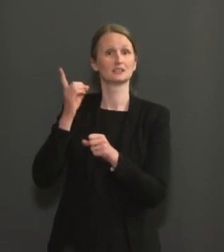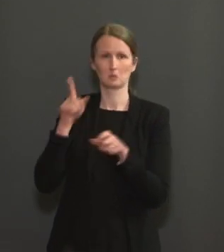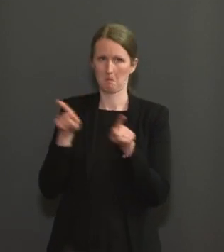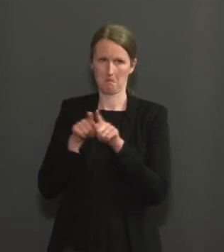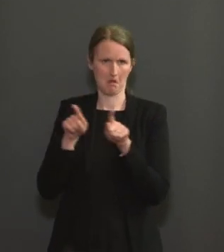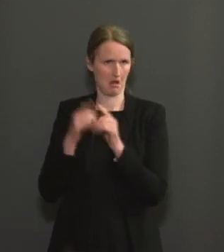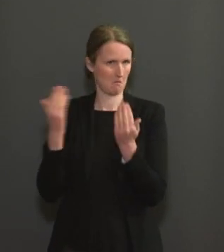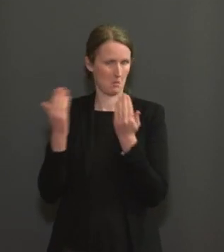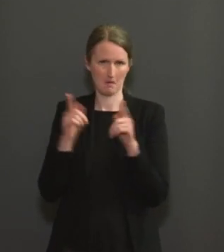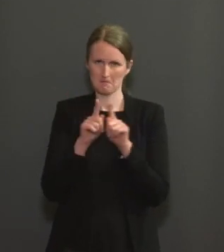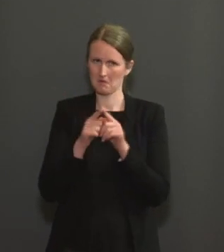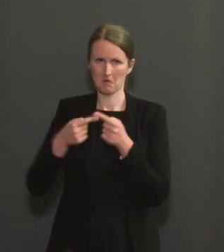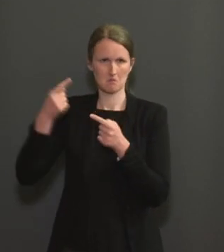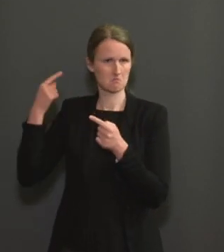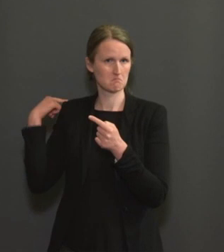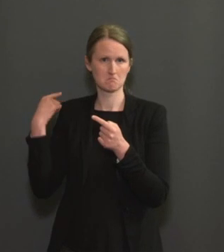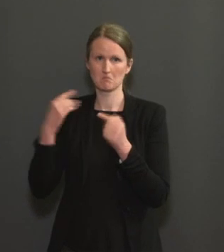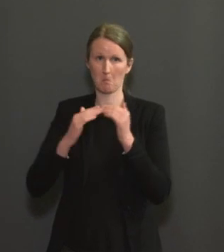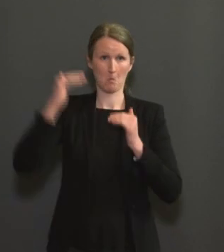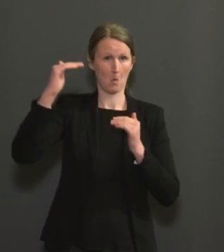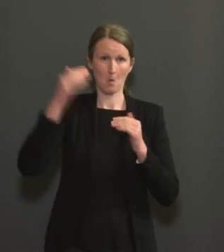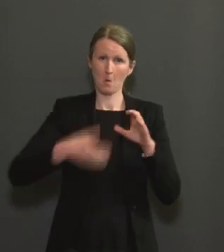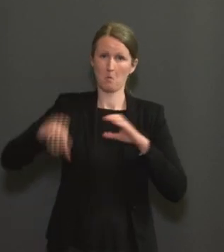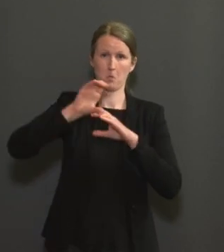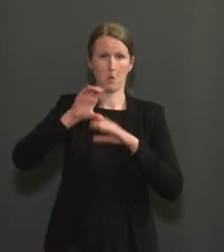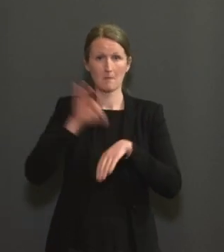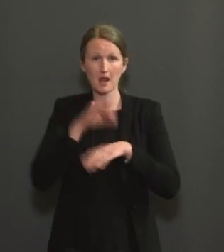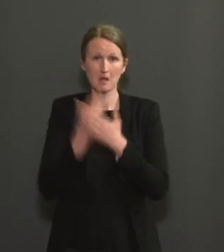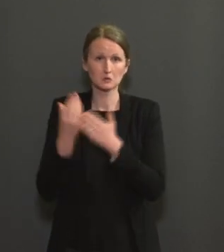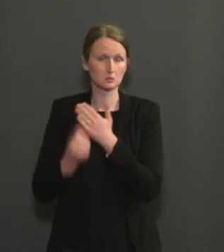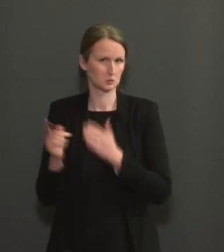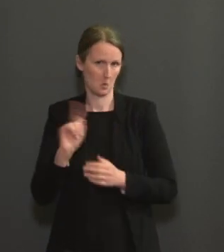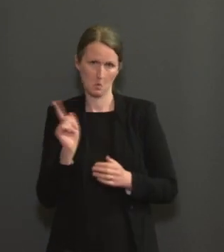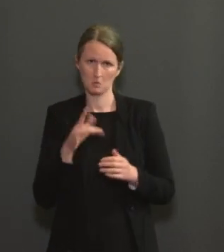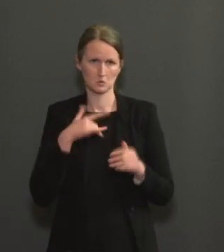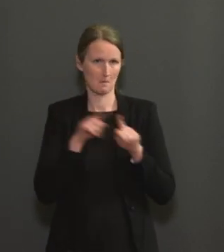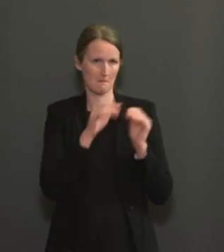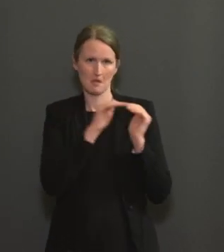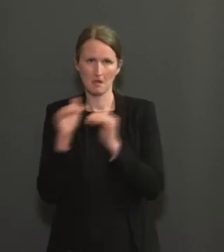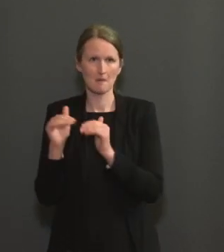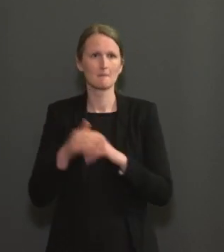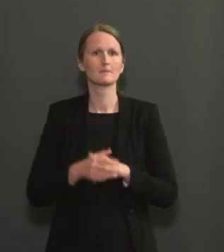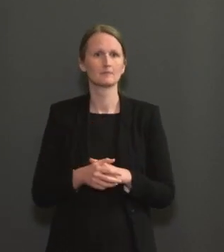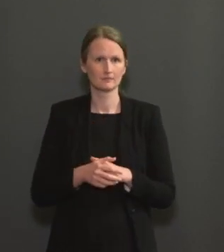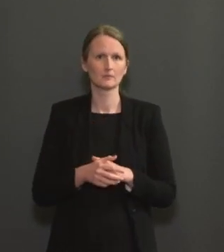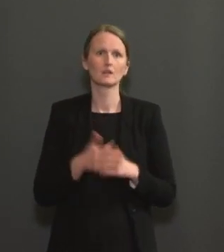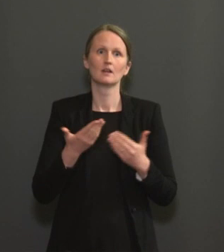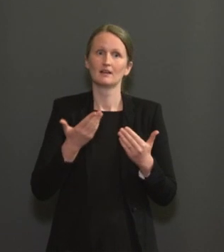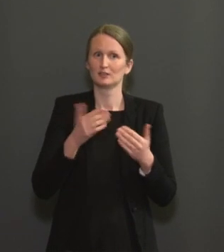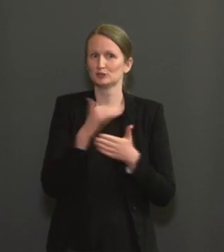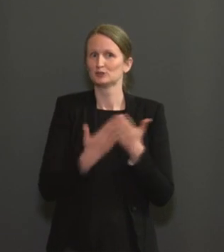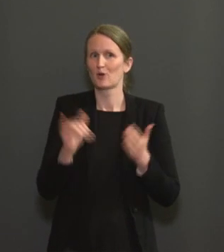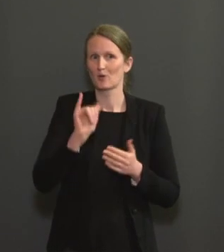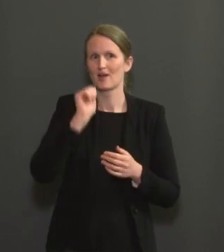situation, alors que nous sommes, je dirais, heureusement, à la veille des 15 jours de vacances de Noël qui devraient